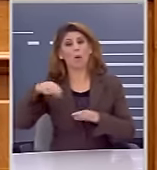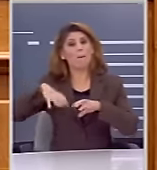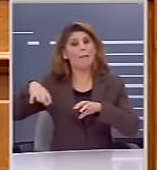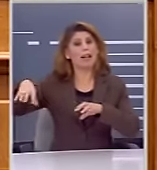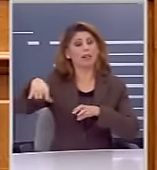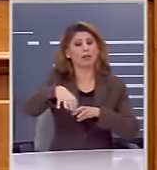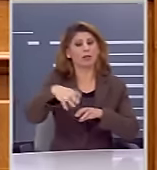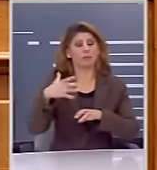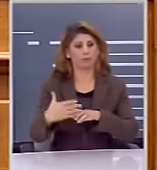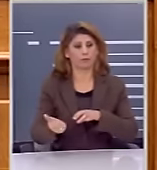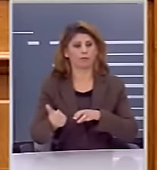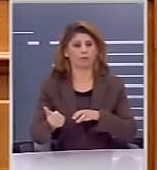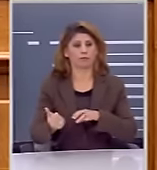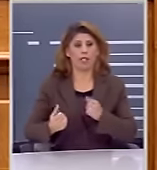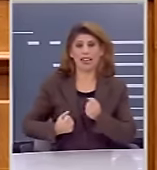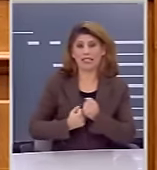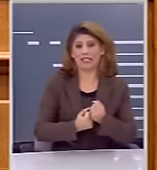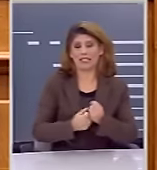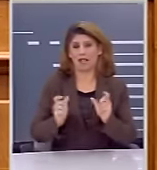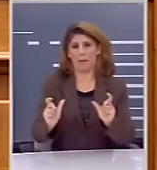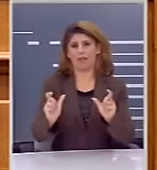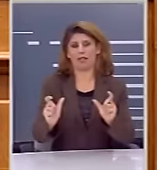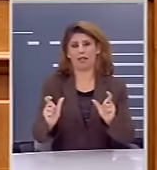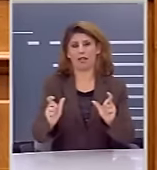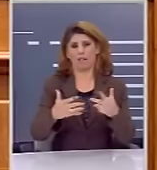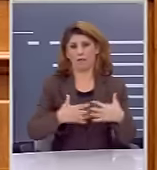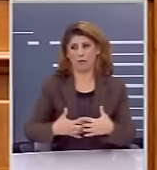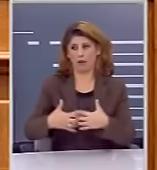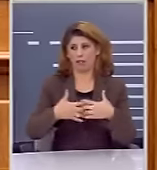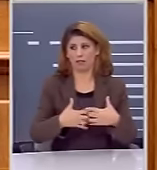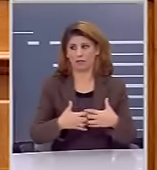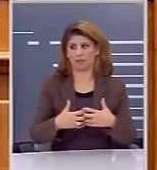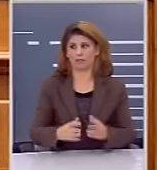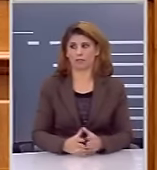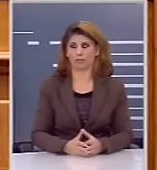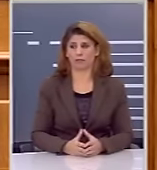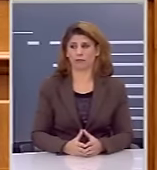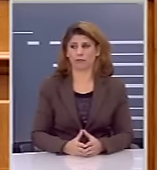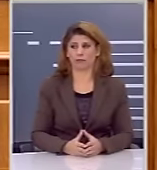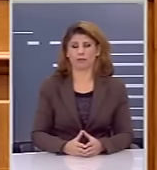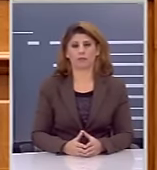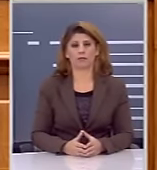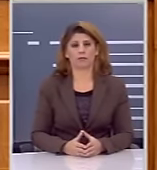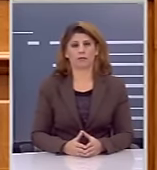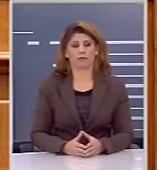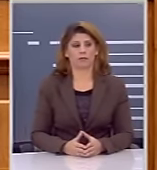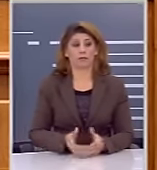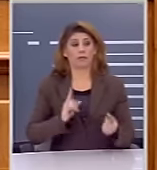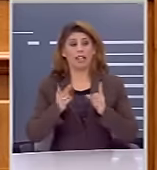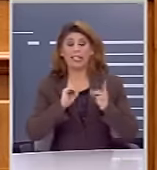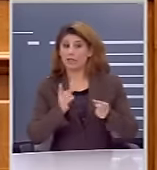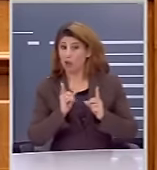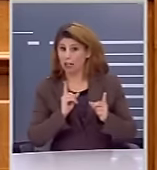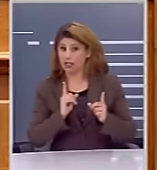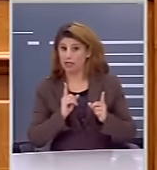προχωρήσει σε ενίσχυση της ενεργικής μας βιομηχανίας και μάλιστα, κύριε Πρόεδρε, και μάλιστα οι συμφωνίες